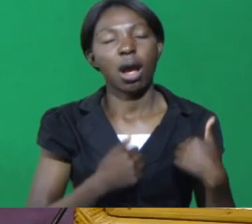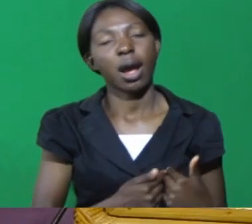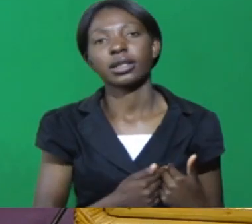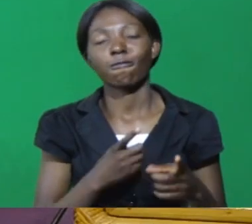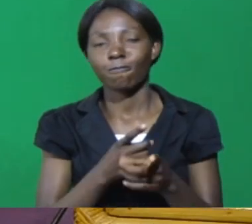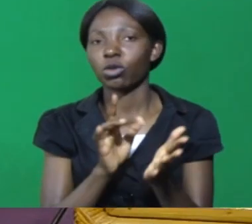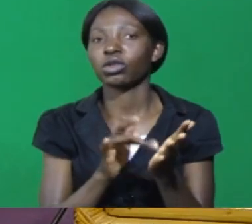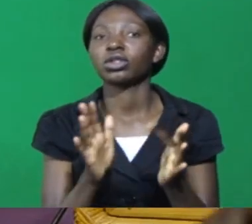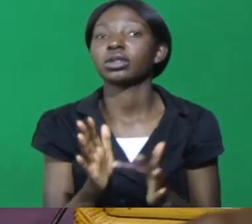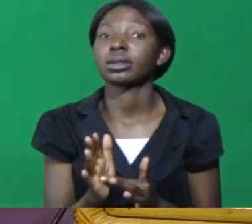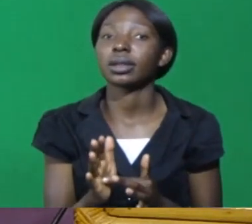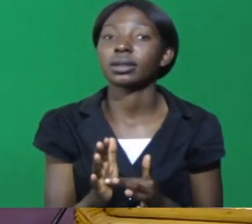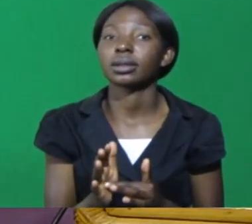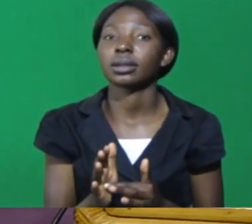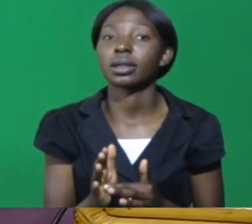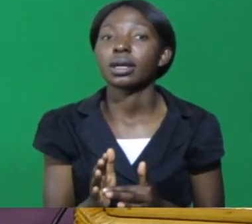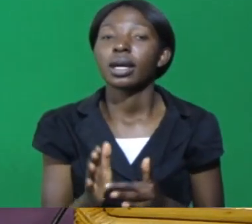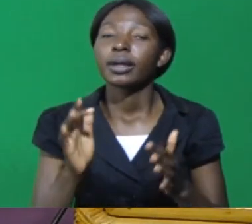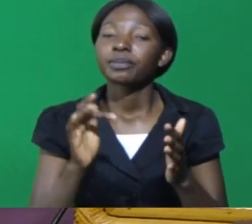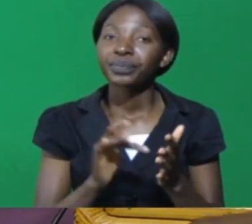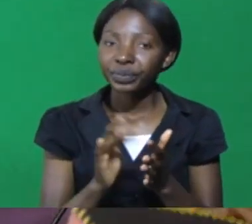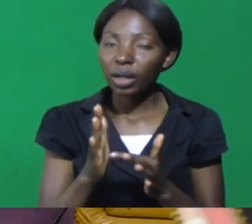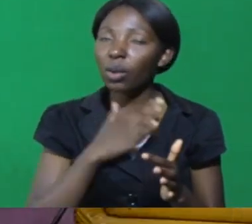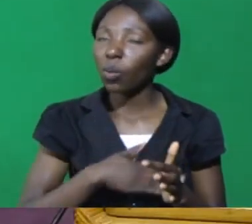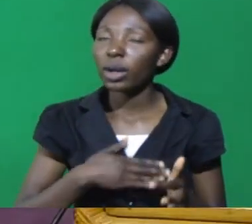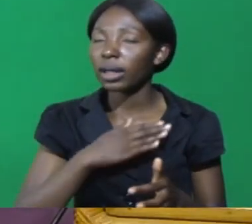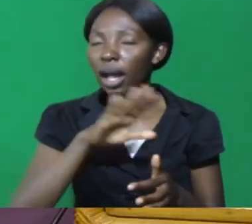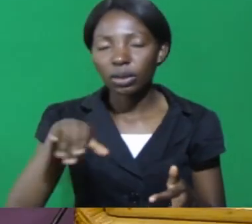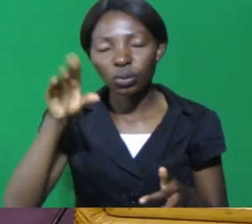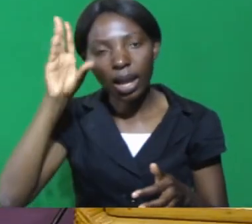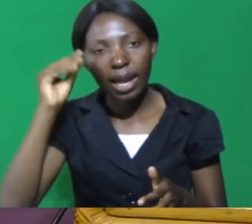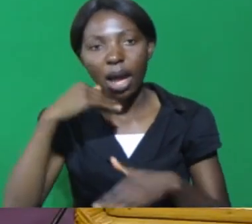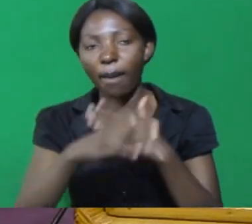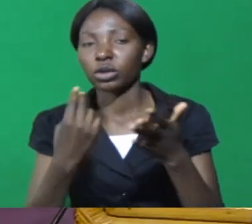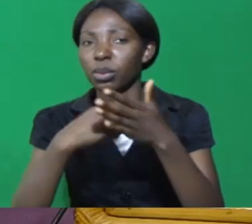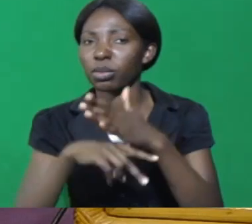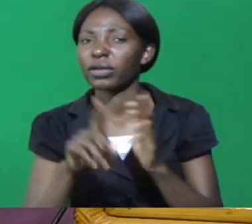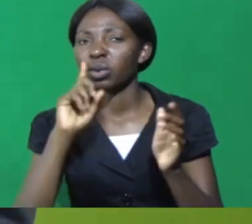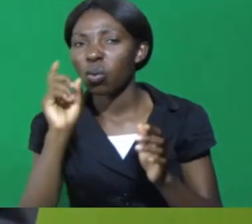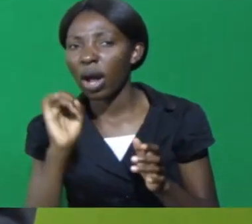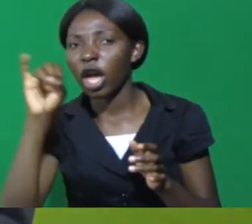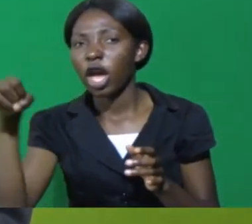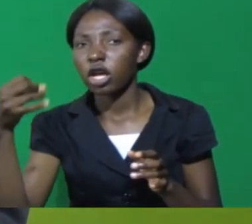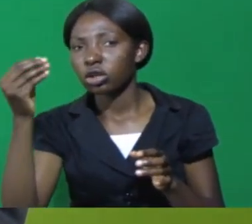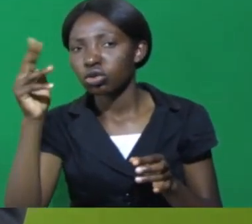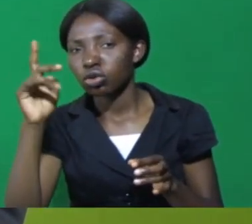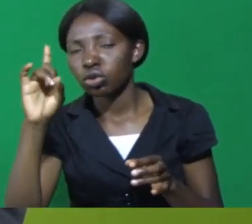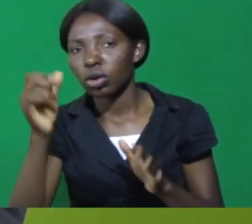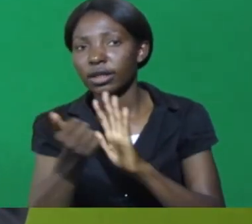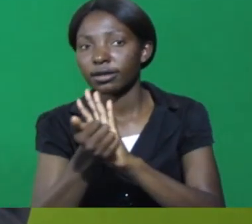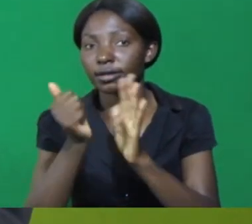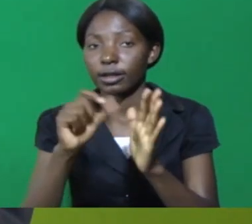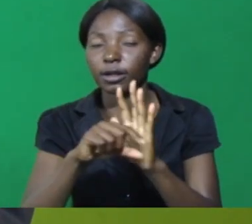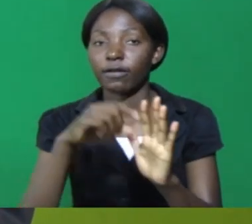Chii chimwe chaanodira kuti tirambe tichibata nyaya dzechiprofita? John 16 verse 4. John 16 verse